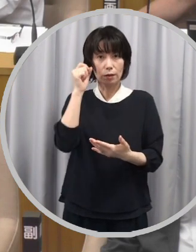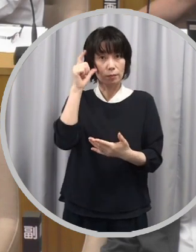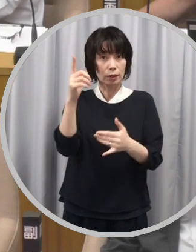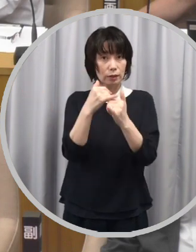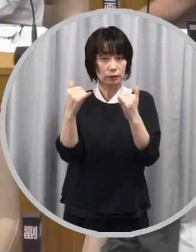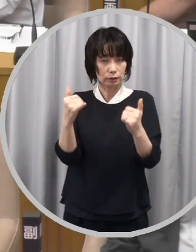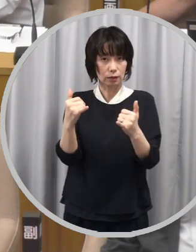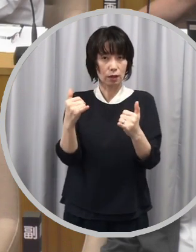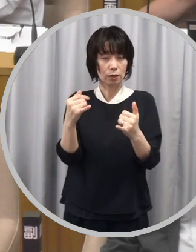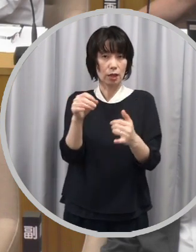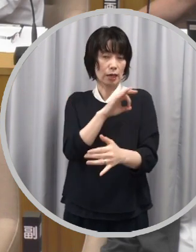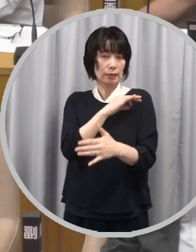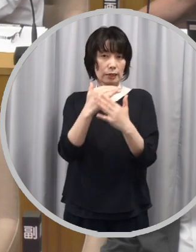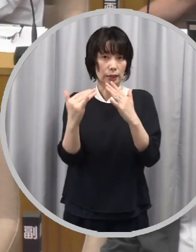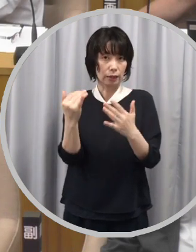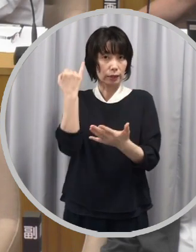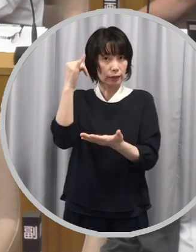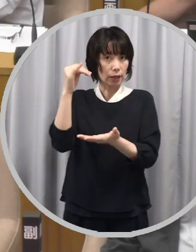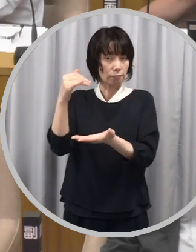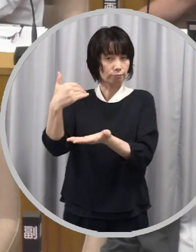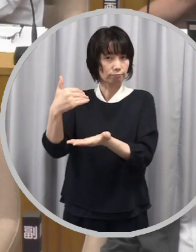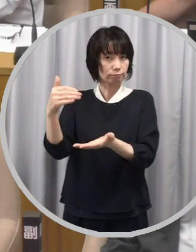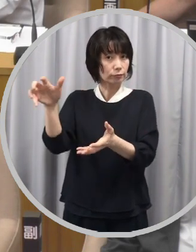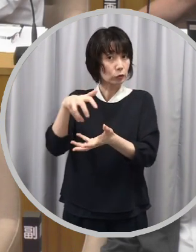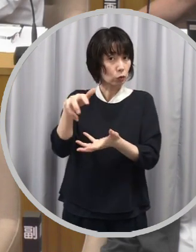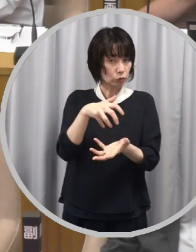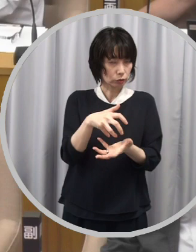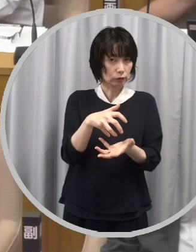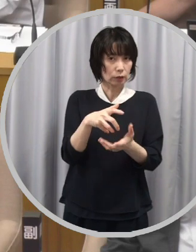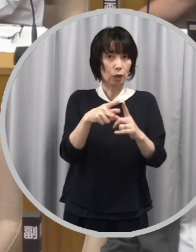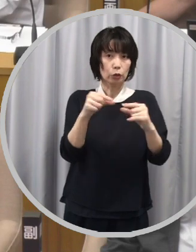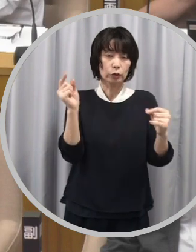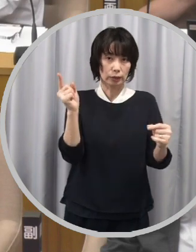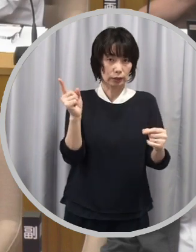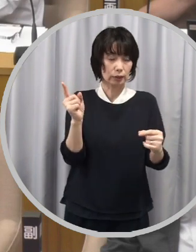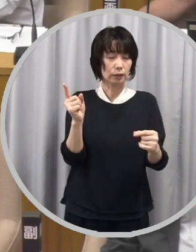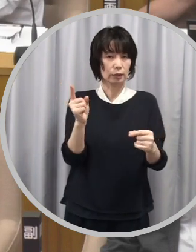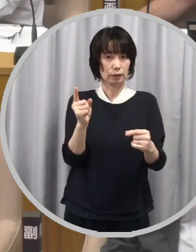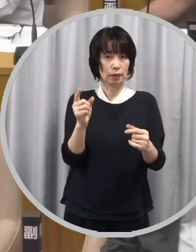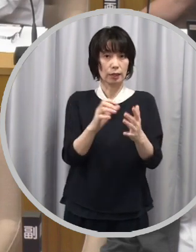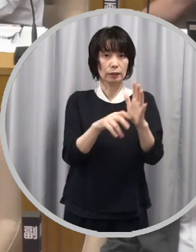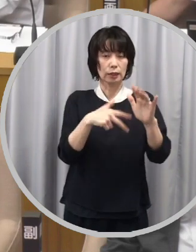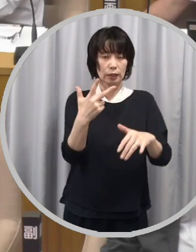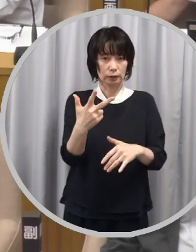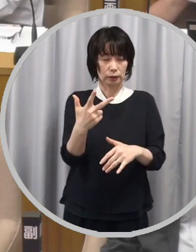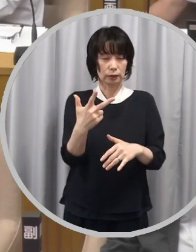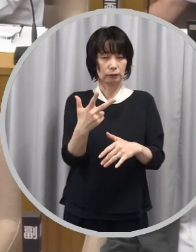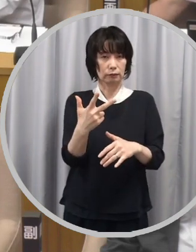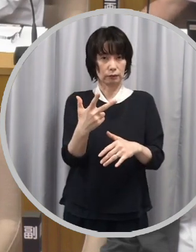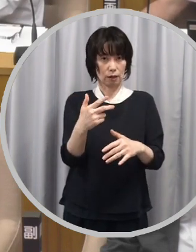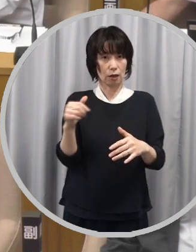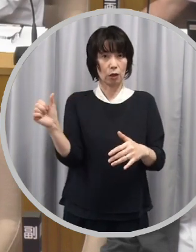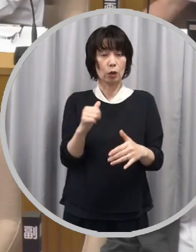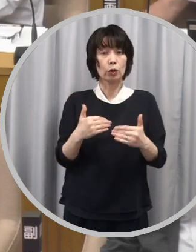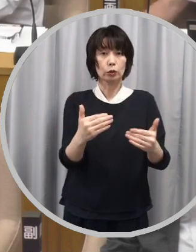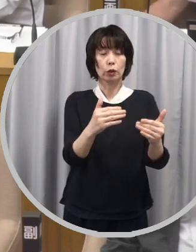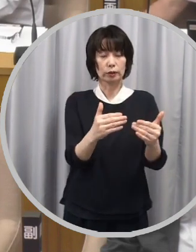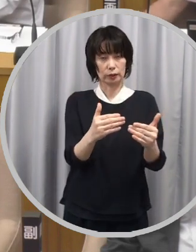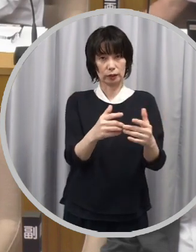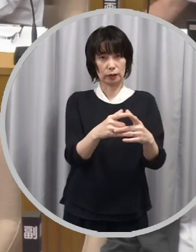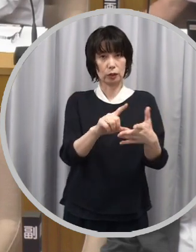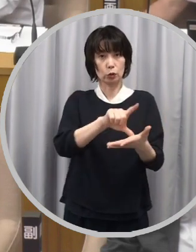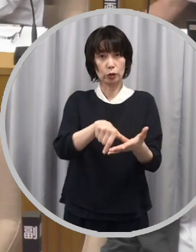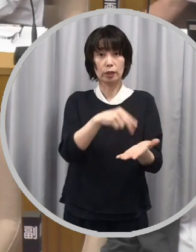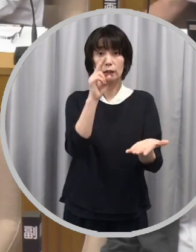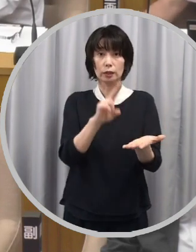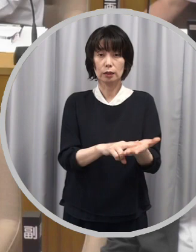成される委員会での意見聴取を経て、国におきまして石狩市沖が早期に促進区域に指定できる見込みが